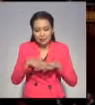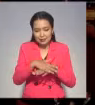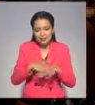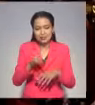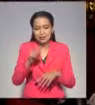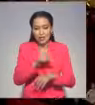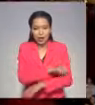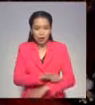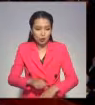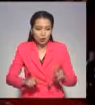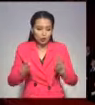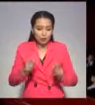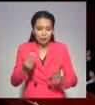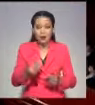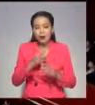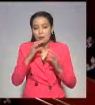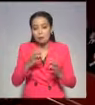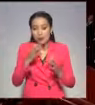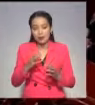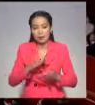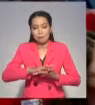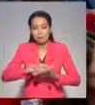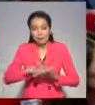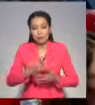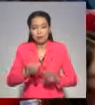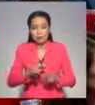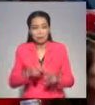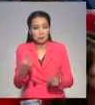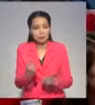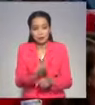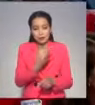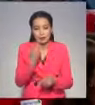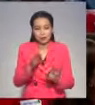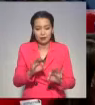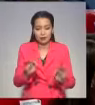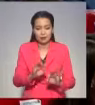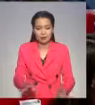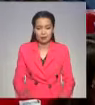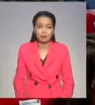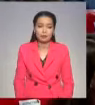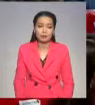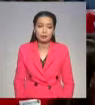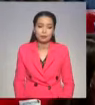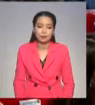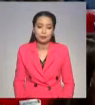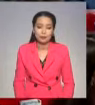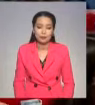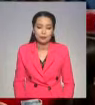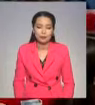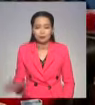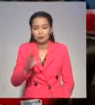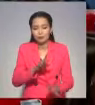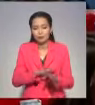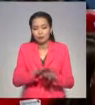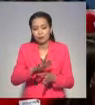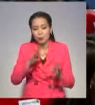это бирюзовый паспорт, о котором Токаев говорит уже не впервые. Наш паспорт дает человеку полный объем прав